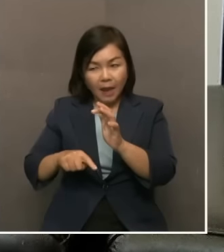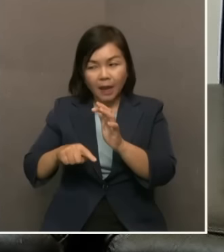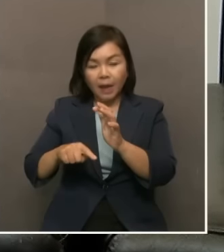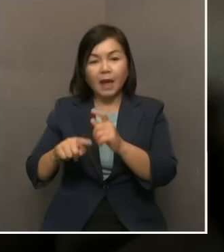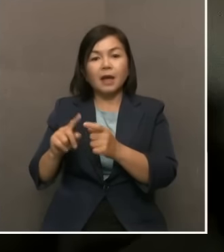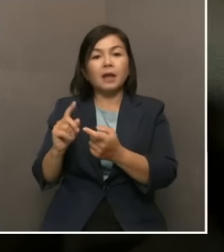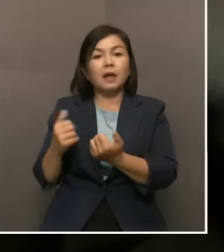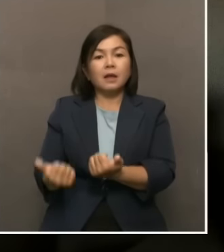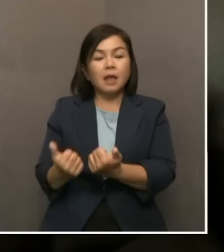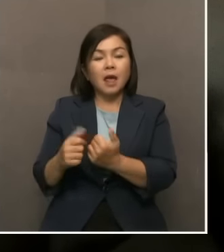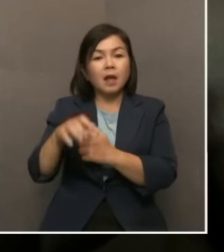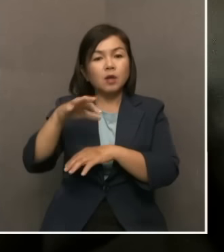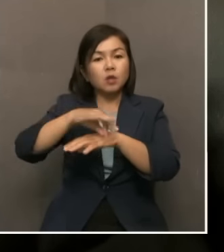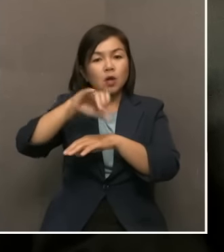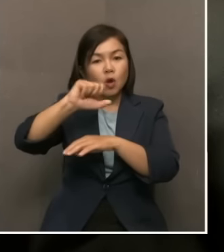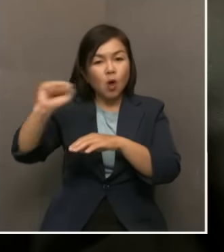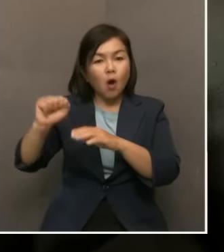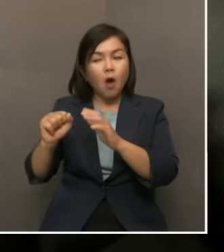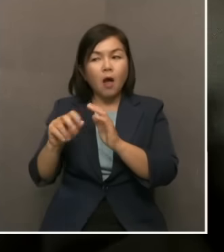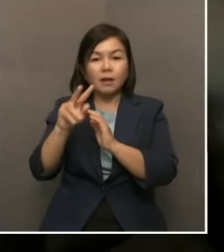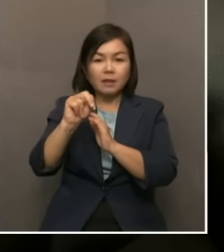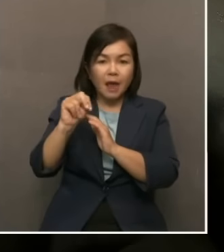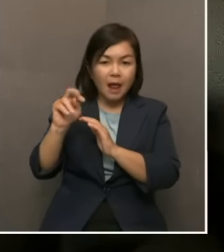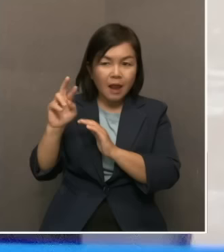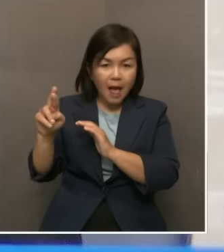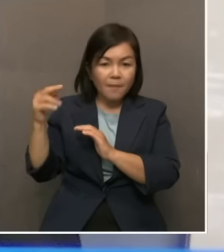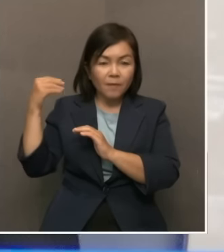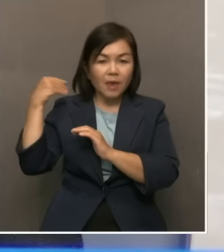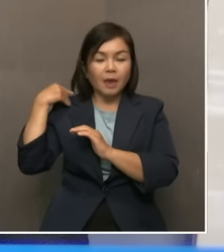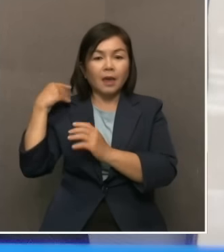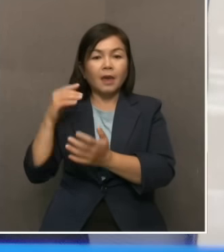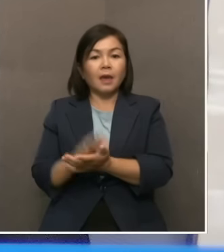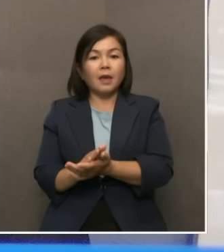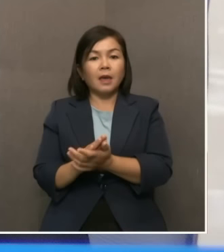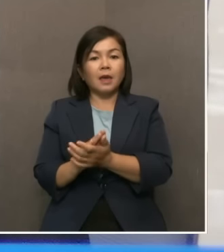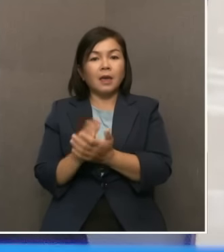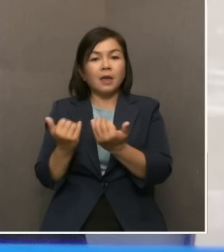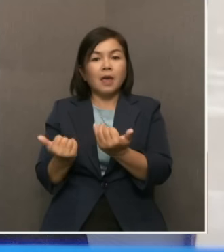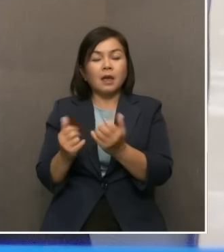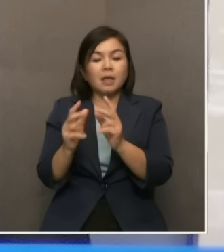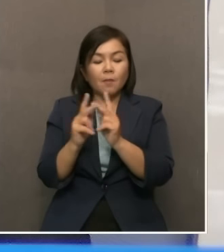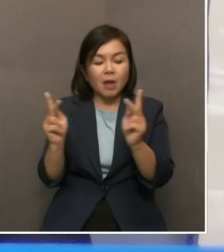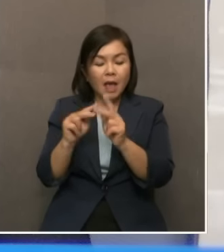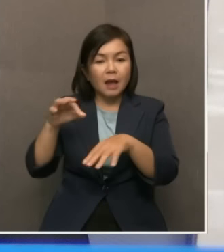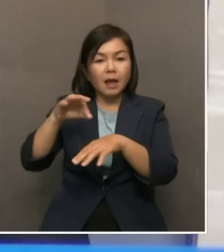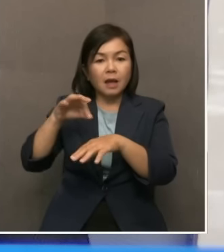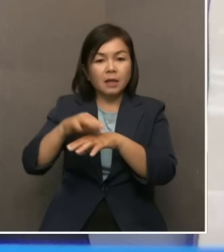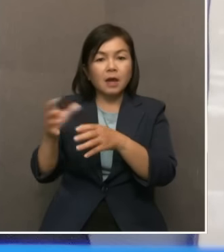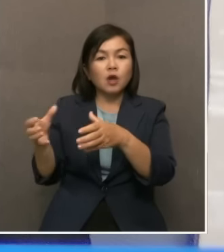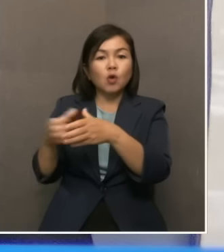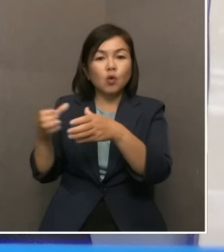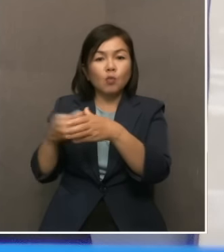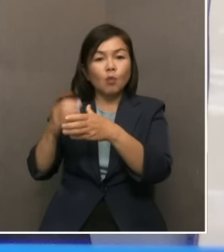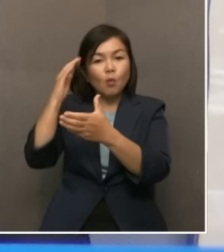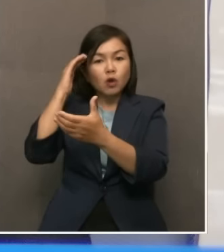โซส.ส.นราธิวาสและนายบุญสิงห์วรินทร์รักกรรมการบริหารพรรคในฝั่งของร้อยเอกธรรมนัส